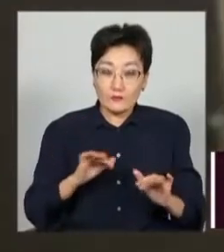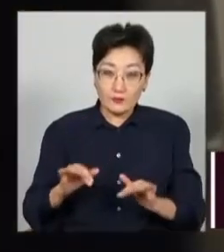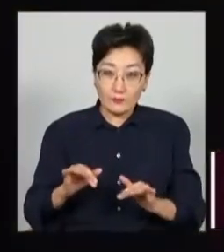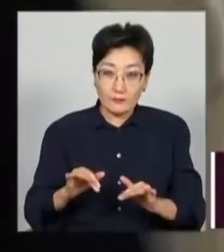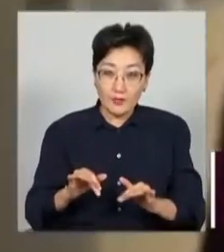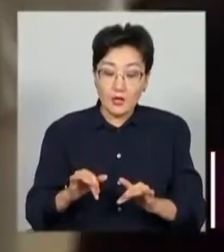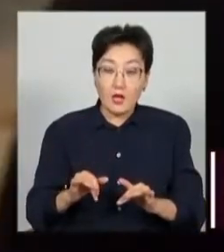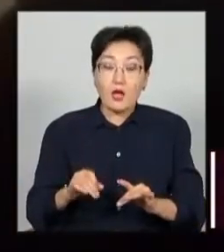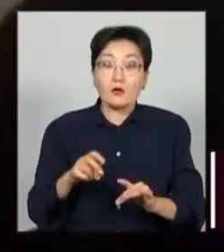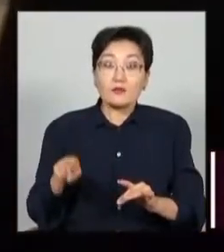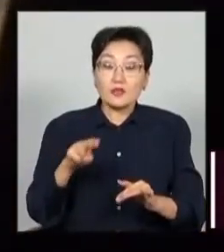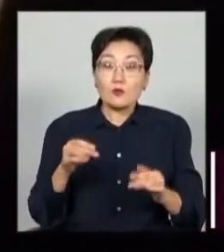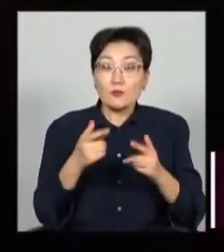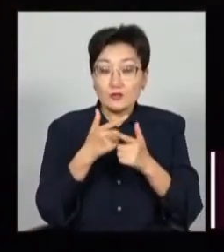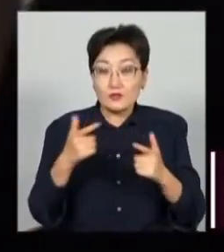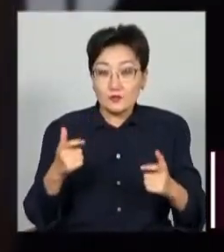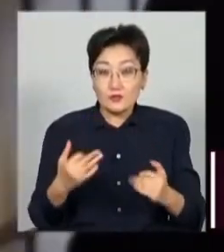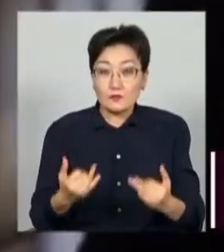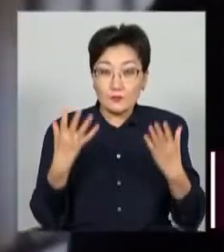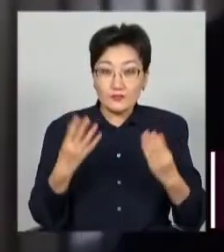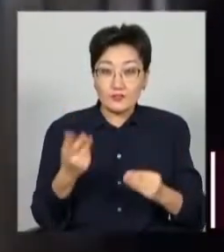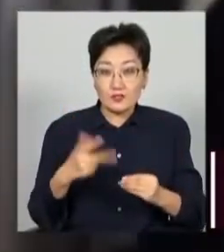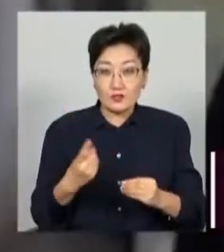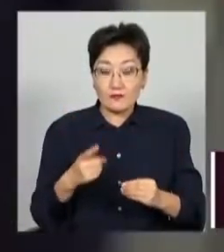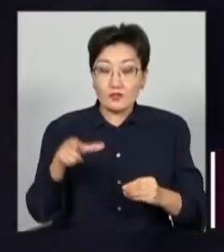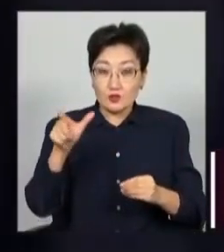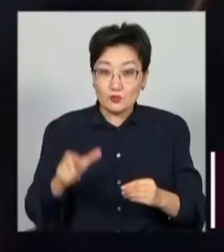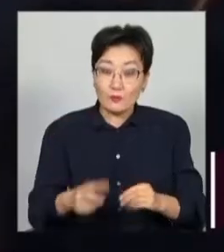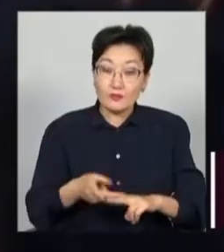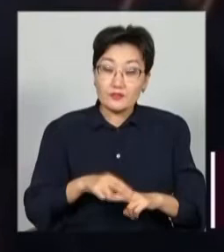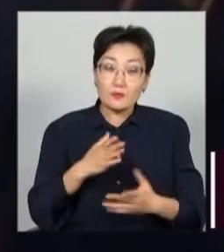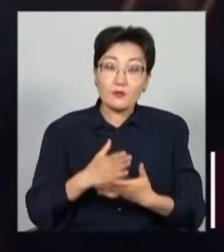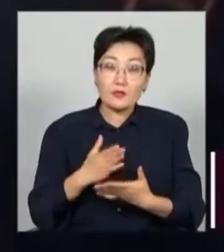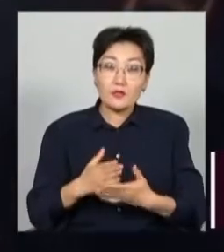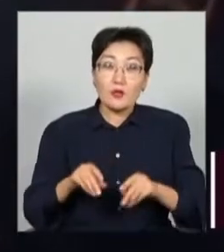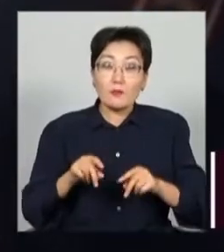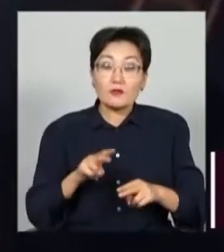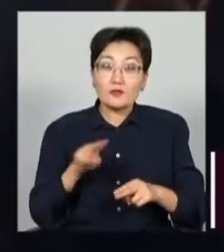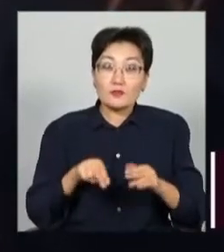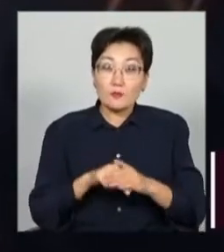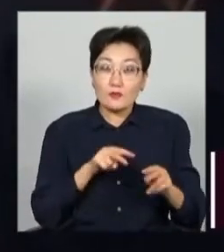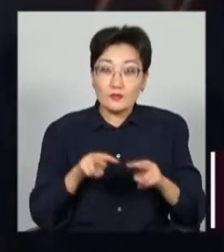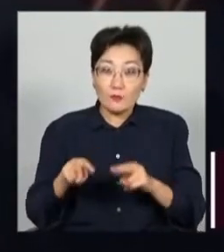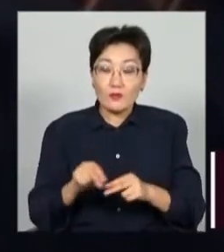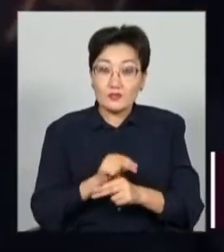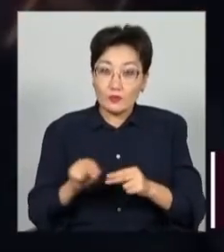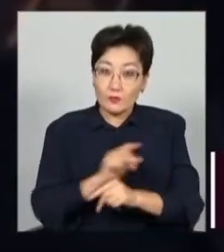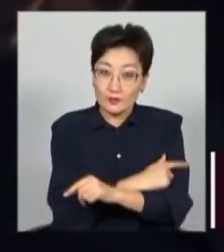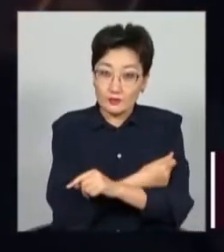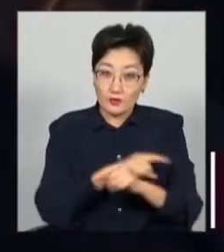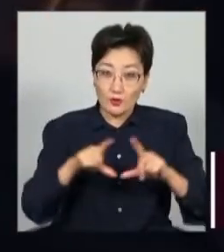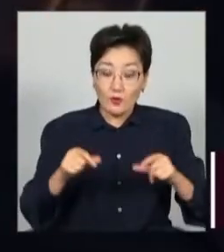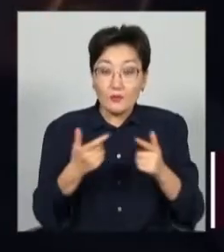выводы также рассказали что на сегодня 31 человек которые находятся под следствием получают лечение в больницах